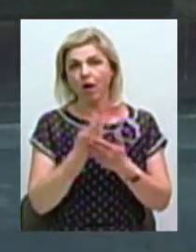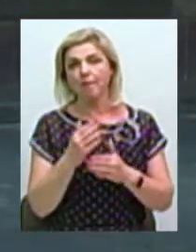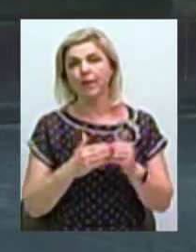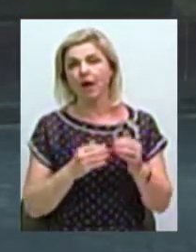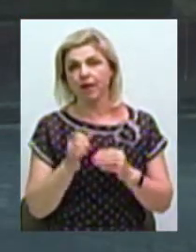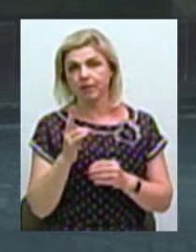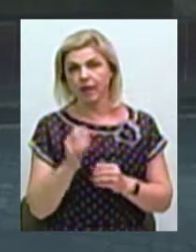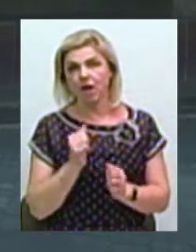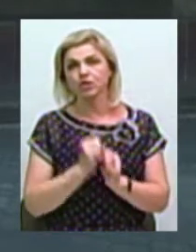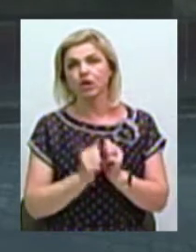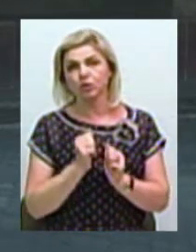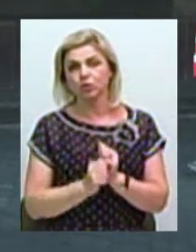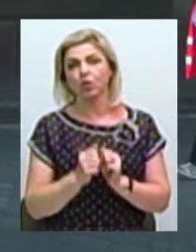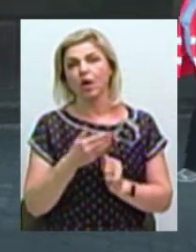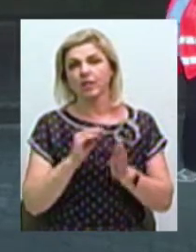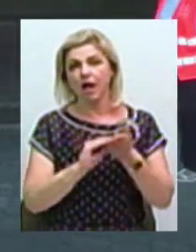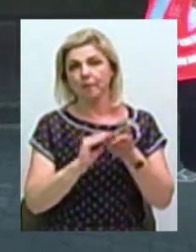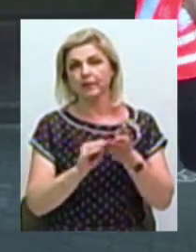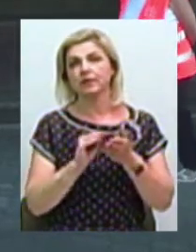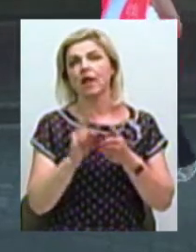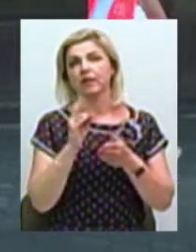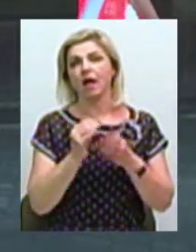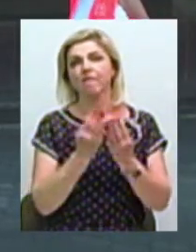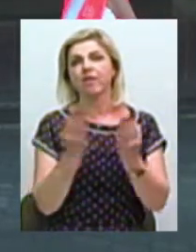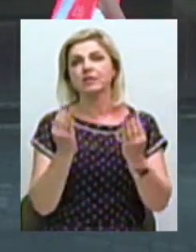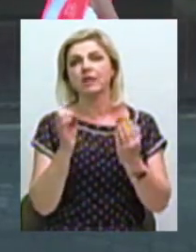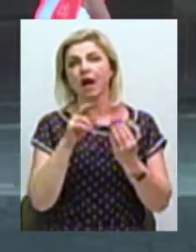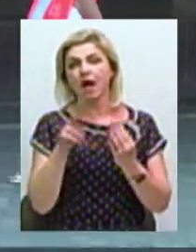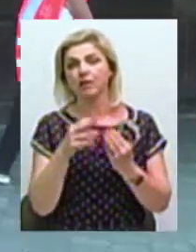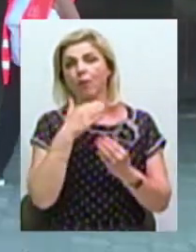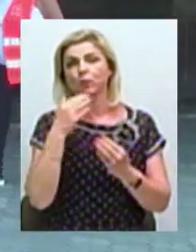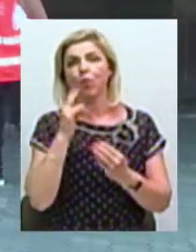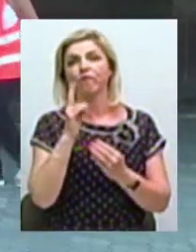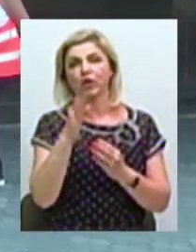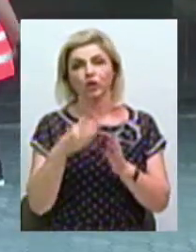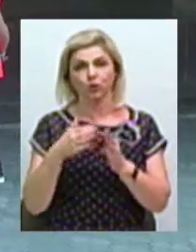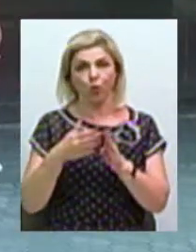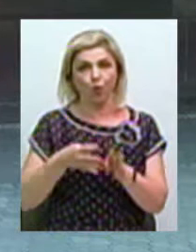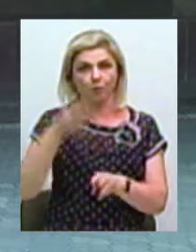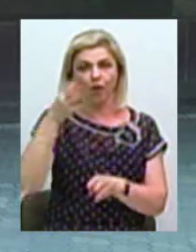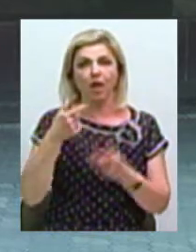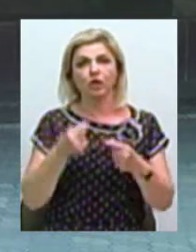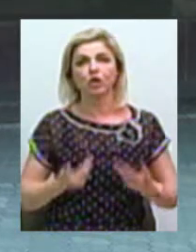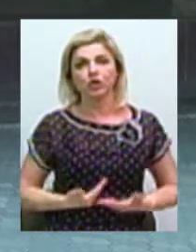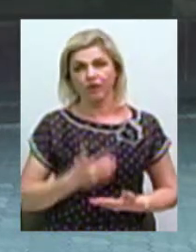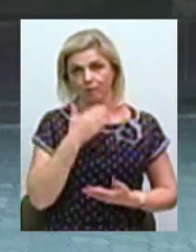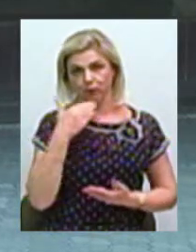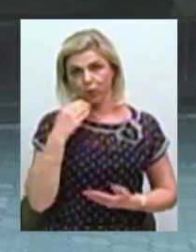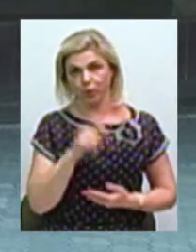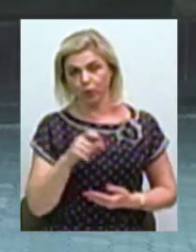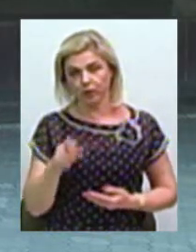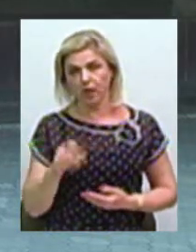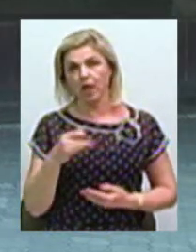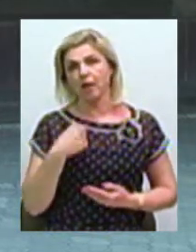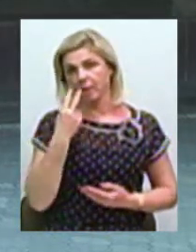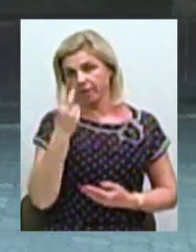Як показує практика, часто написи наносять на фасадах багатоповерхових будинків, де живе велика кількість людей. Ну і ми стикаємося